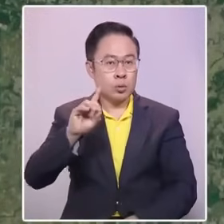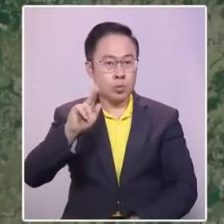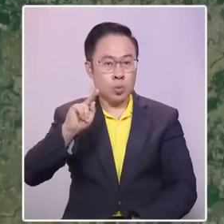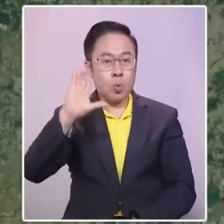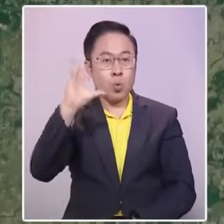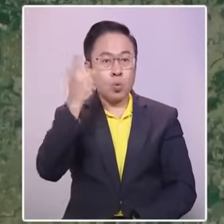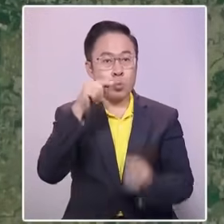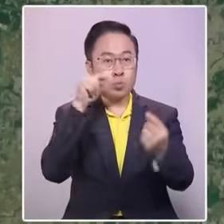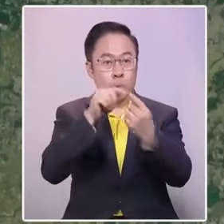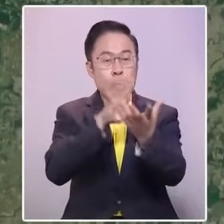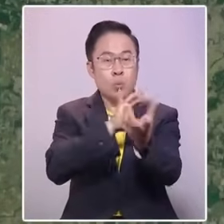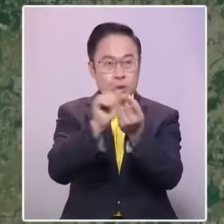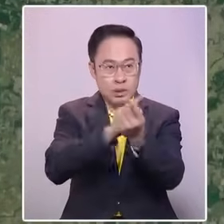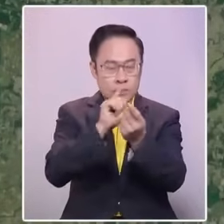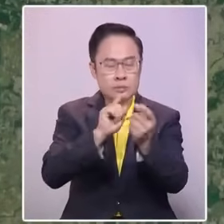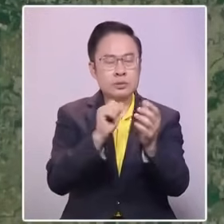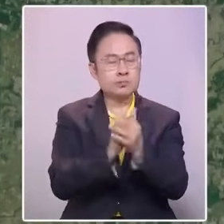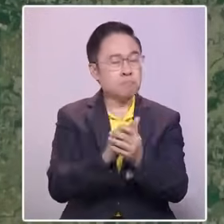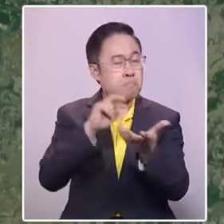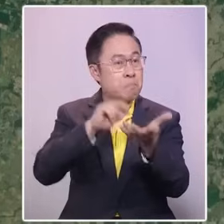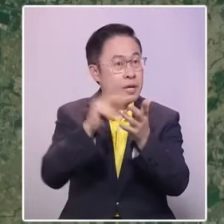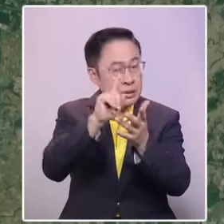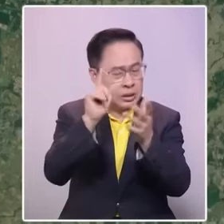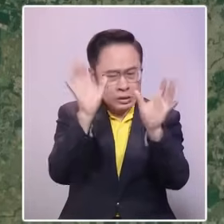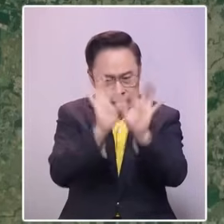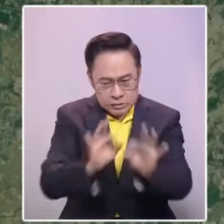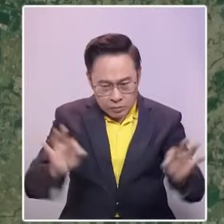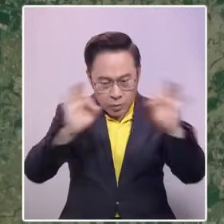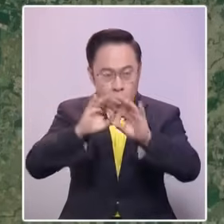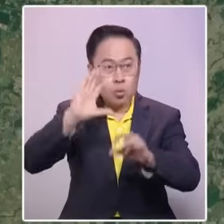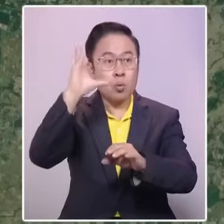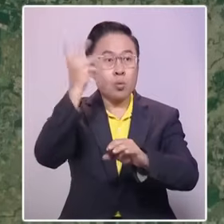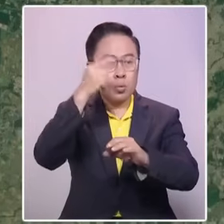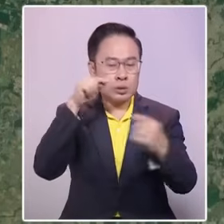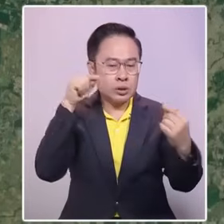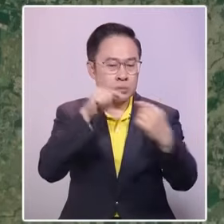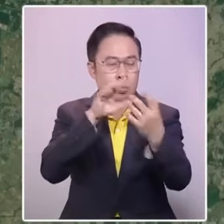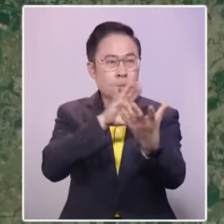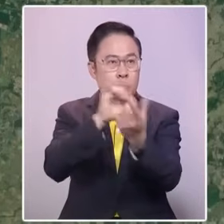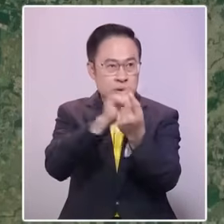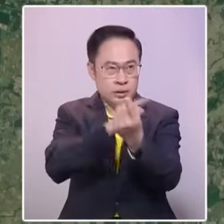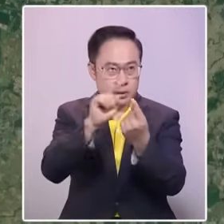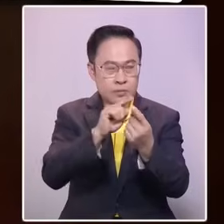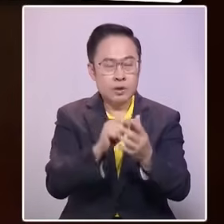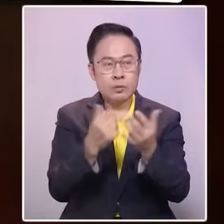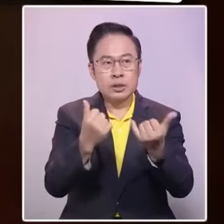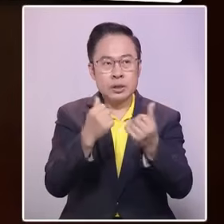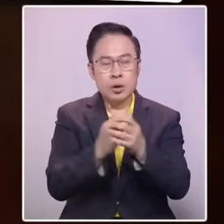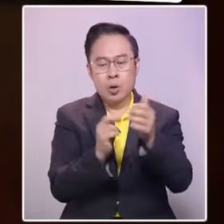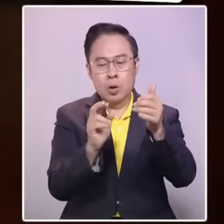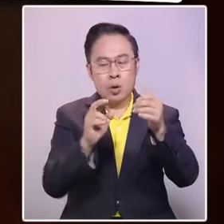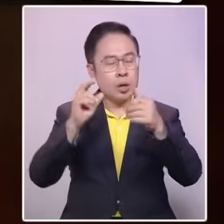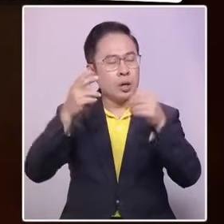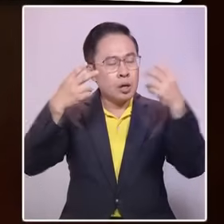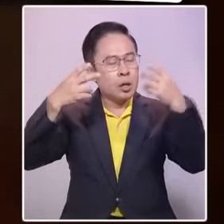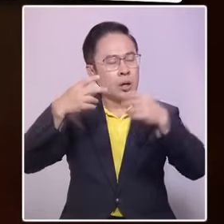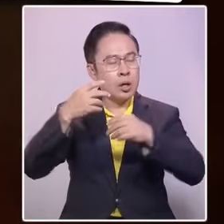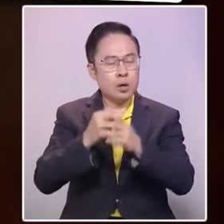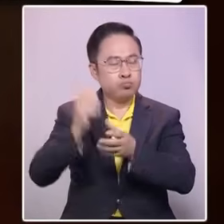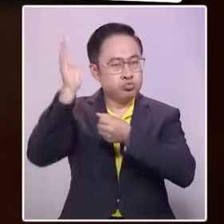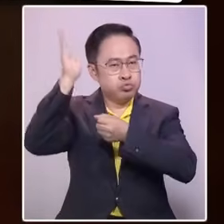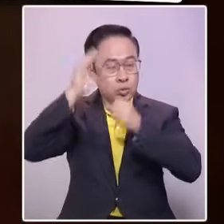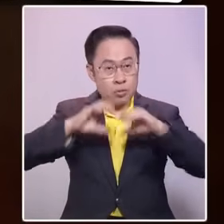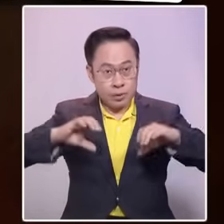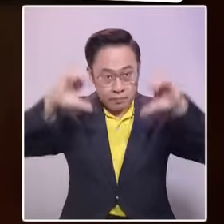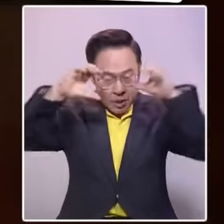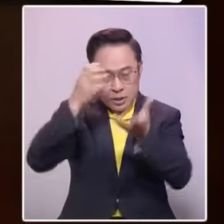อุดรธานีนะคะโอ้โหเนี่ยพอเป็นข่าวดีแบบนี้แน่นอนว่าคุณชัยวัชร์โฆษกประจำสำนักนายกรัฐมนตรีท่านก็ออกมาเปิดเผยนะครับ